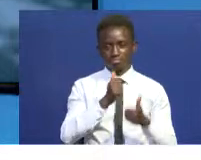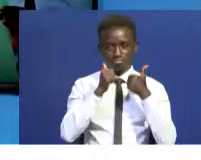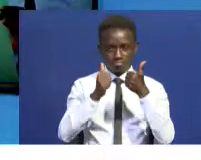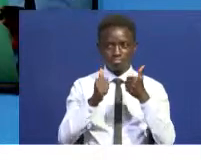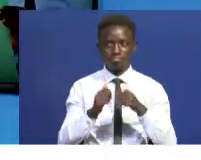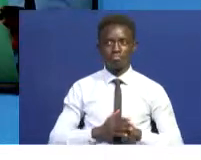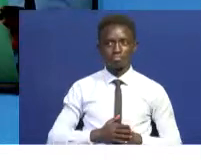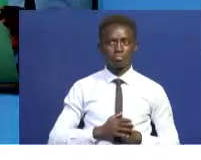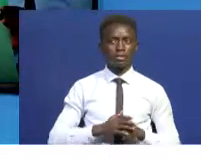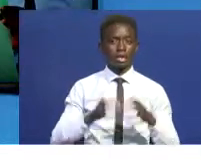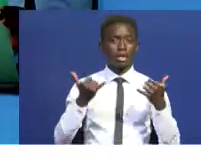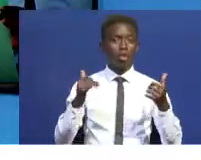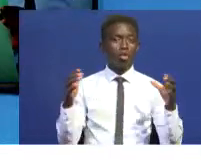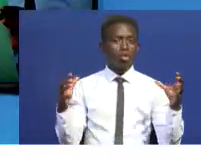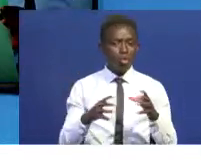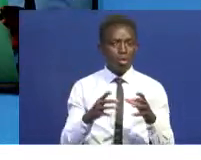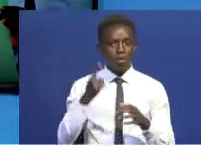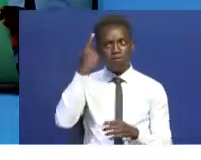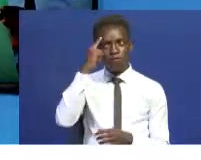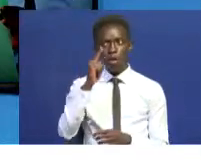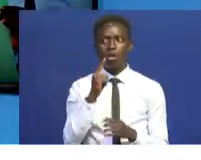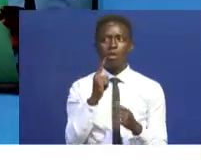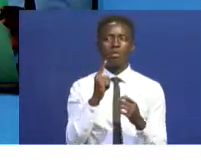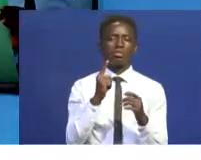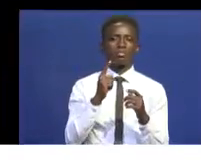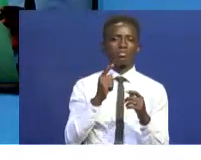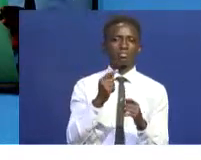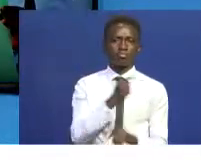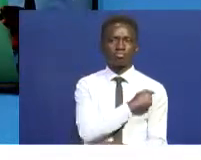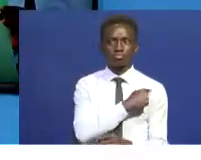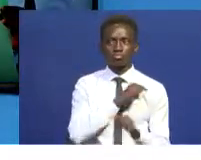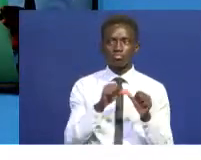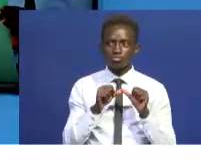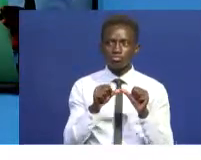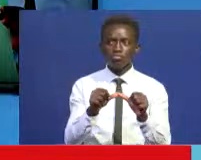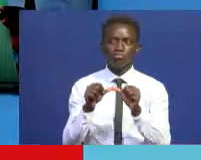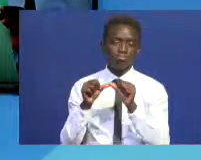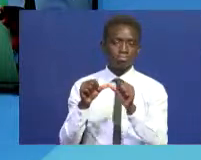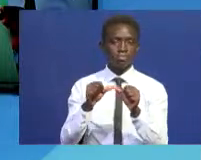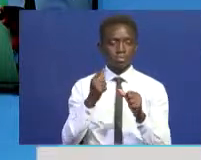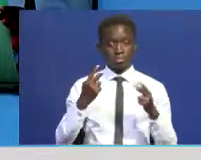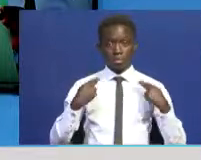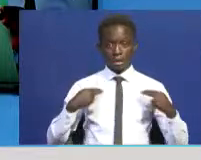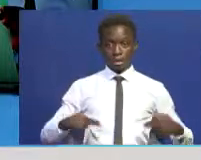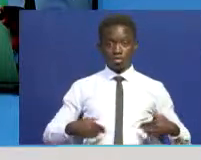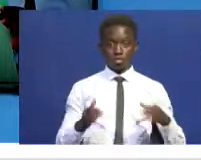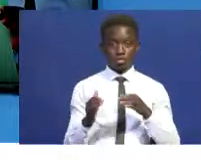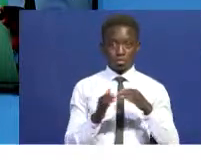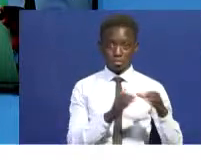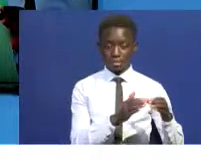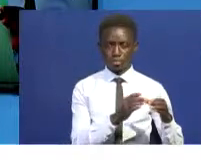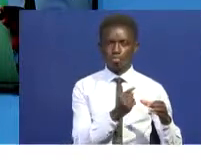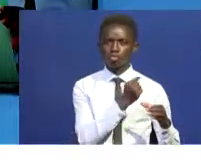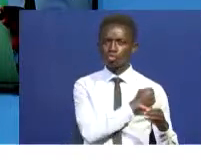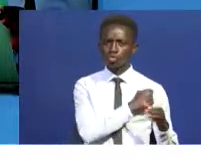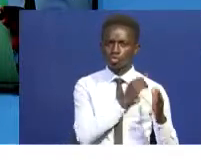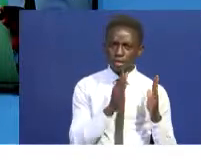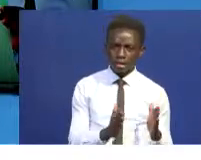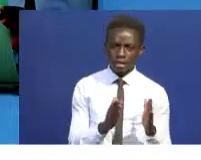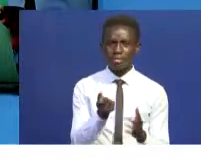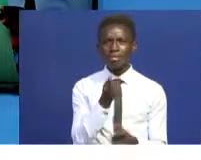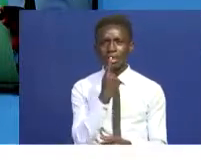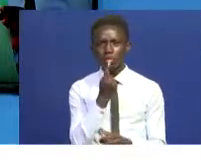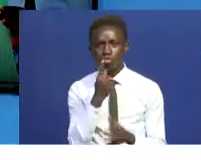wataalamu wa kimatibabu wamejiunga na mgomo unaoendelea wa hudumu wa afya. Chama cha madaktari, wanafamasia na wataalamu wa